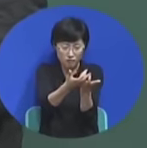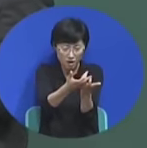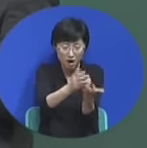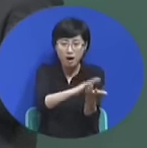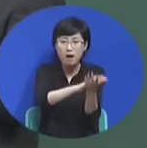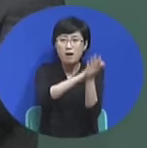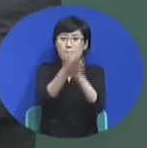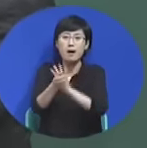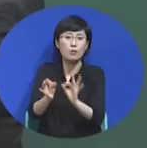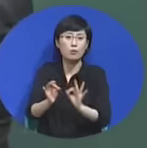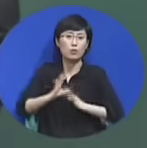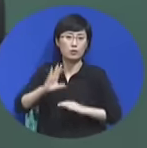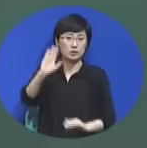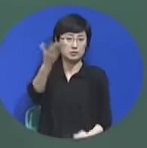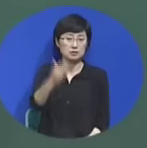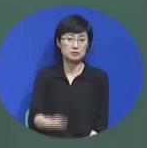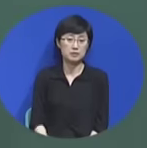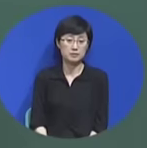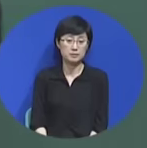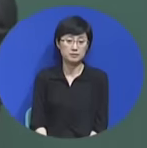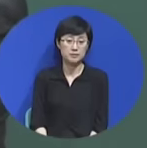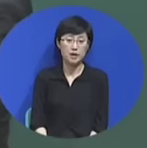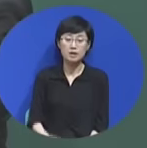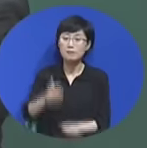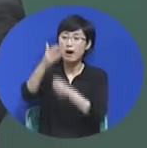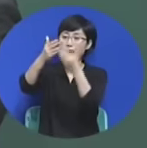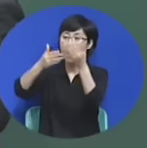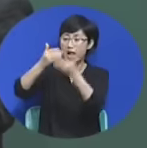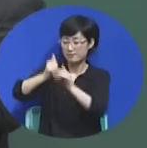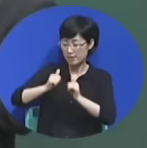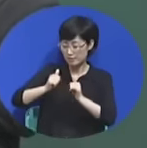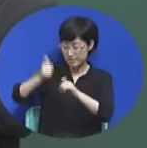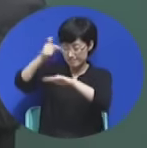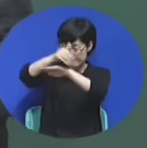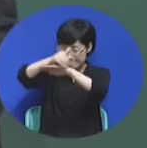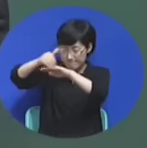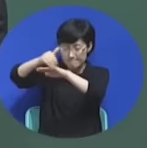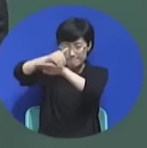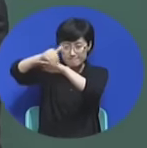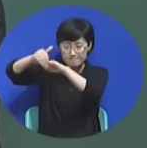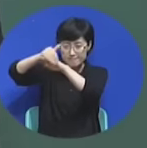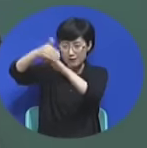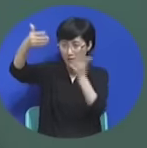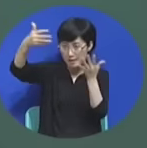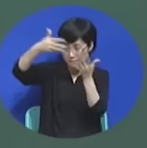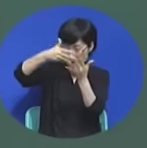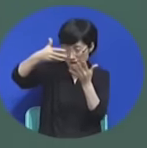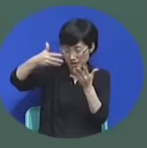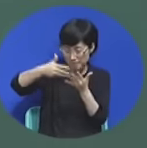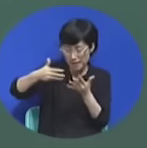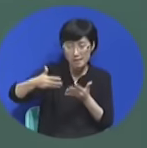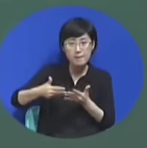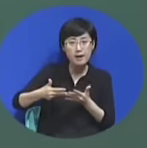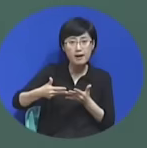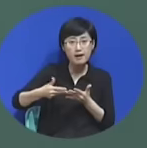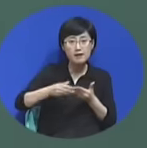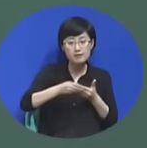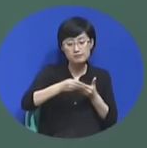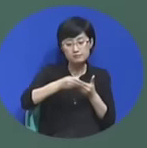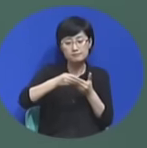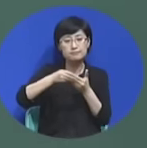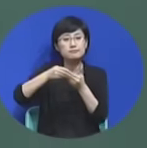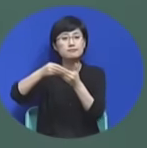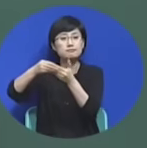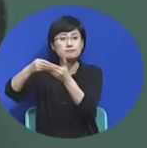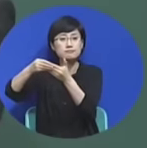在这样的人身上，神借着圣灵来工作。 자, 그렇다면은 하나님의 열심 속에서 우리 인생 속에 하나님은 요 세 가지를 체험시켜 나가신다는 거예요.